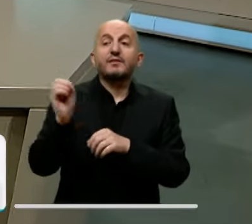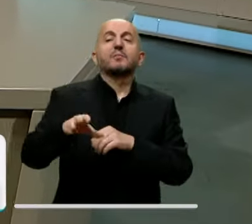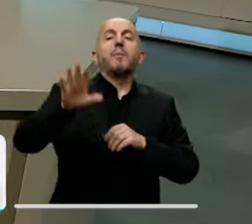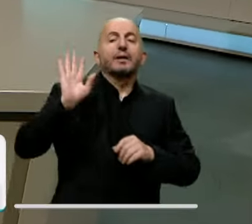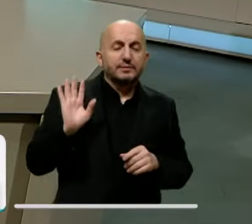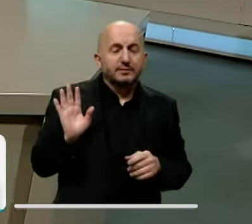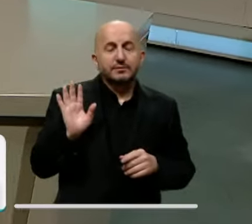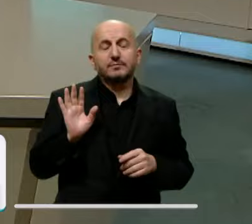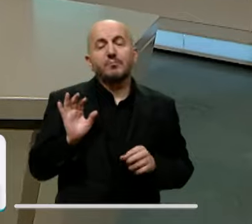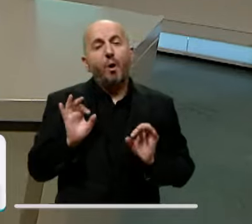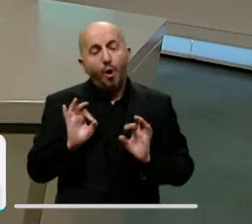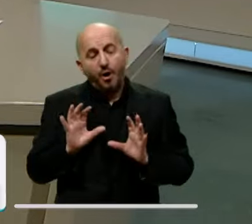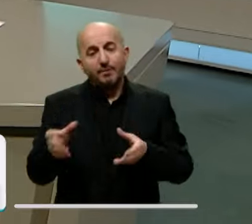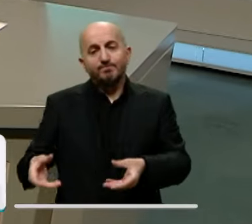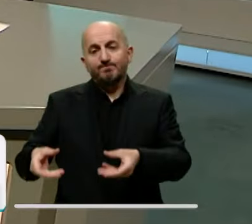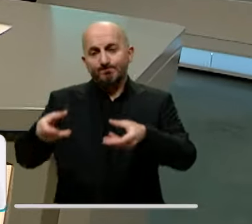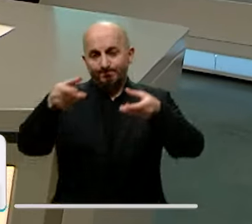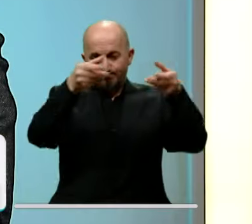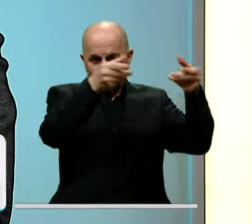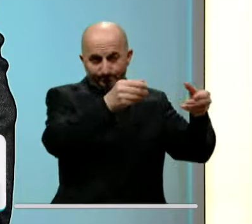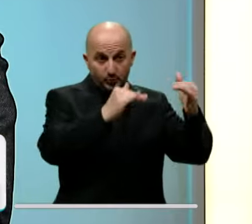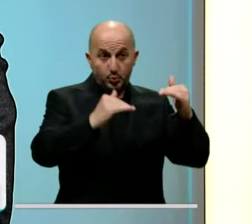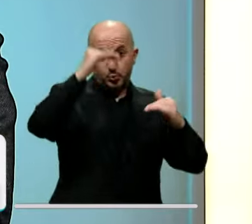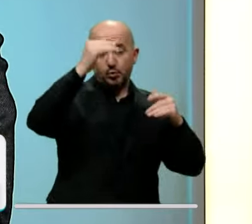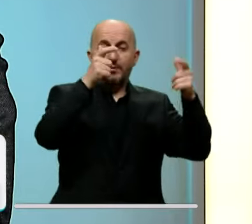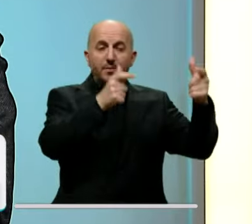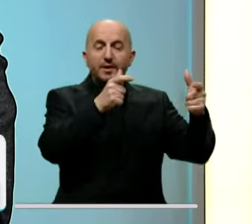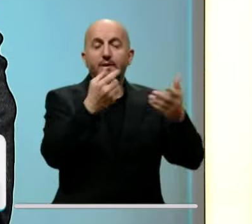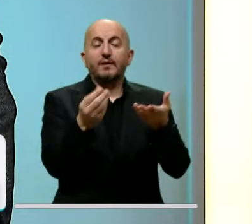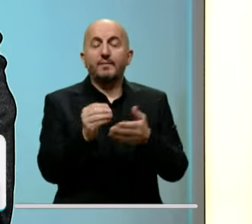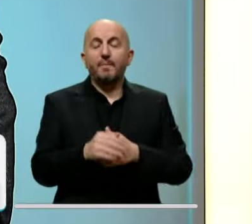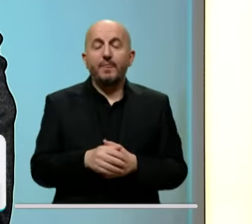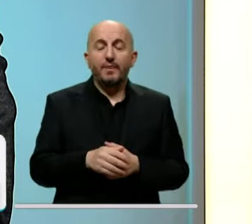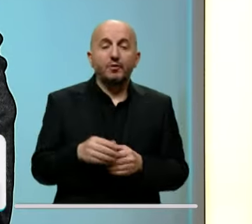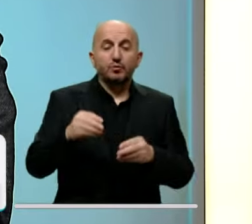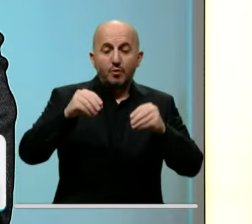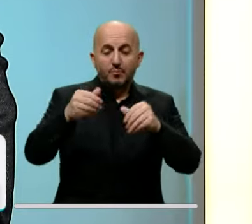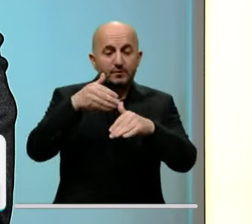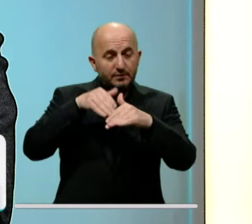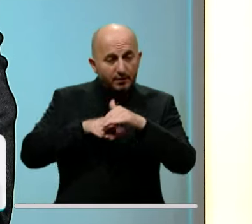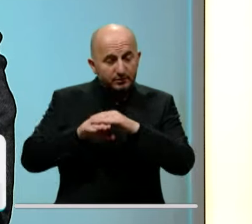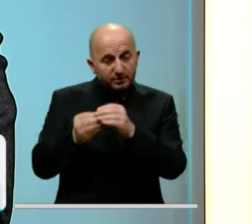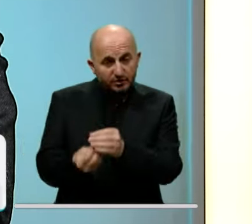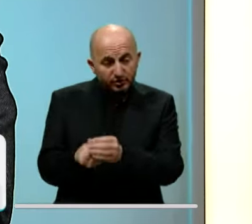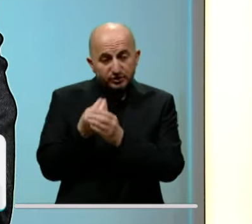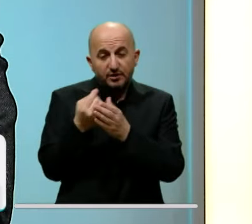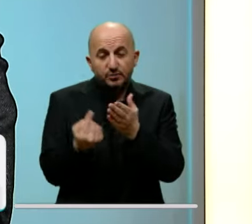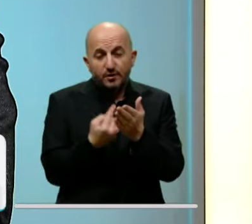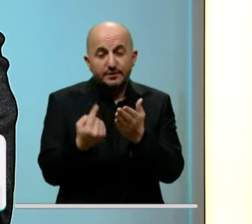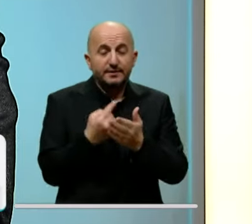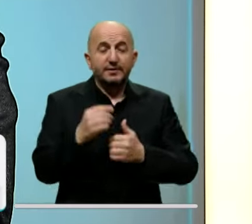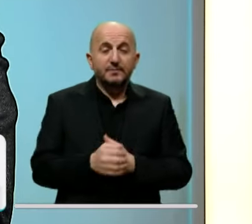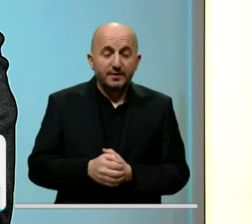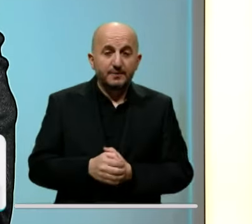Eee bu şekilde Eee çıkan kur'an-ı Kerimleri Hani toprağın altında çıkan kur'an-ı Kerimleri